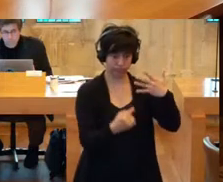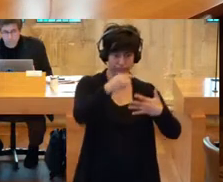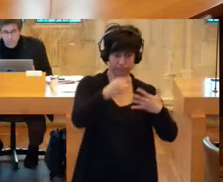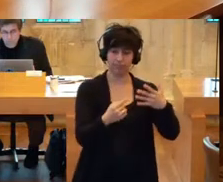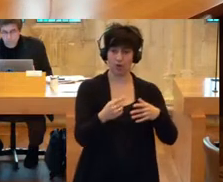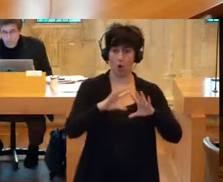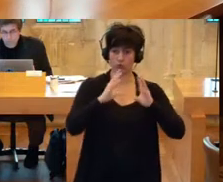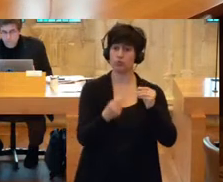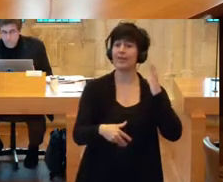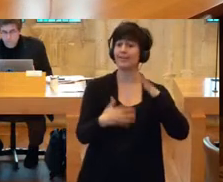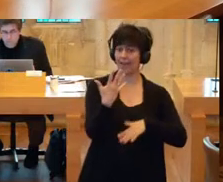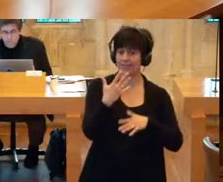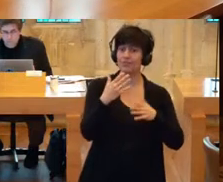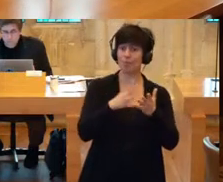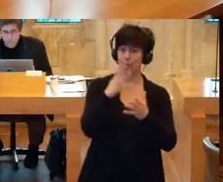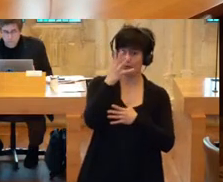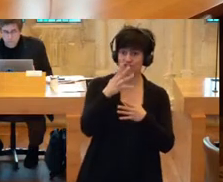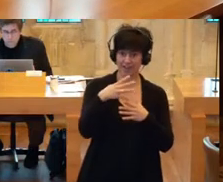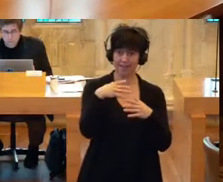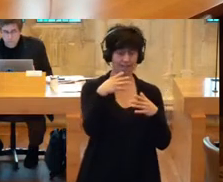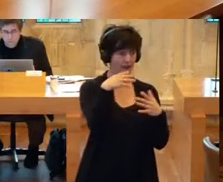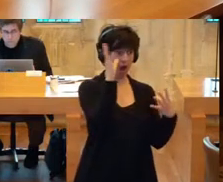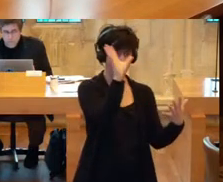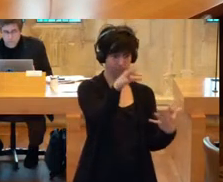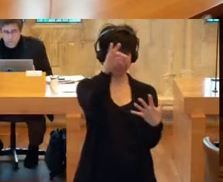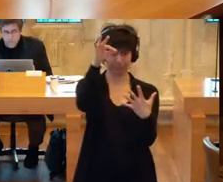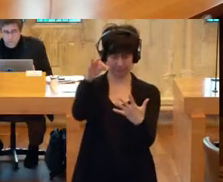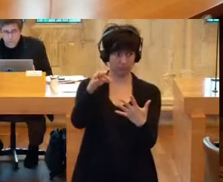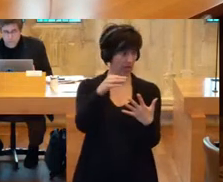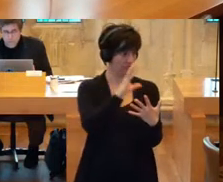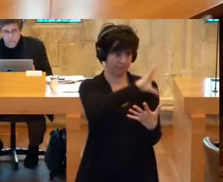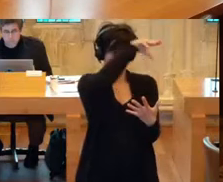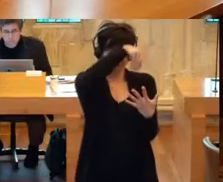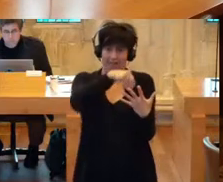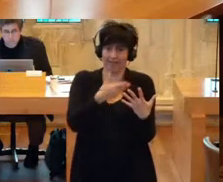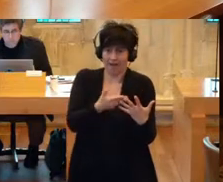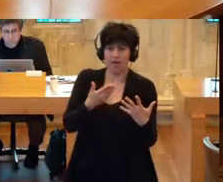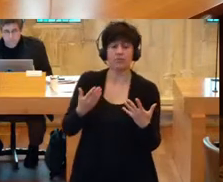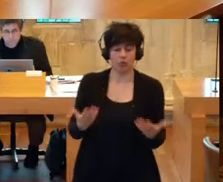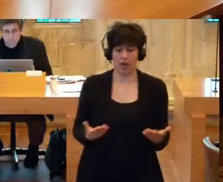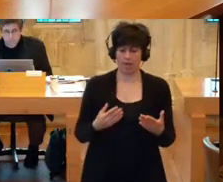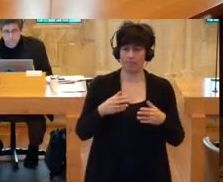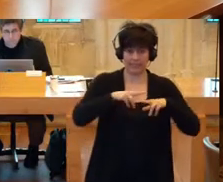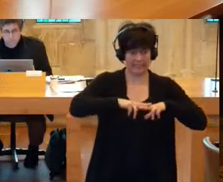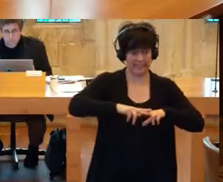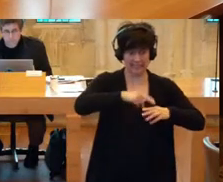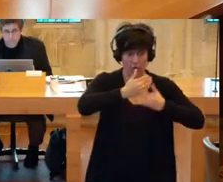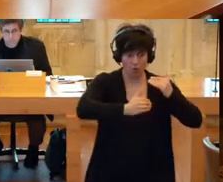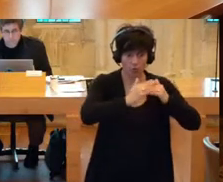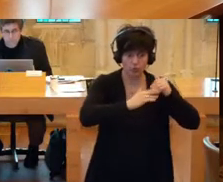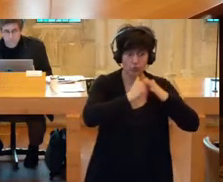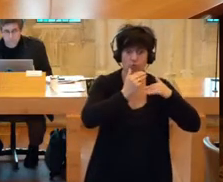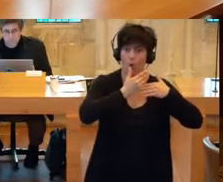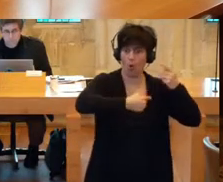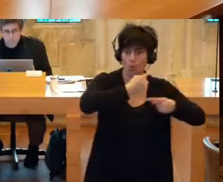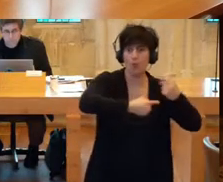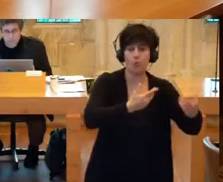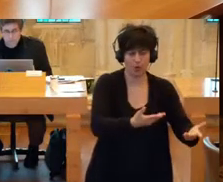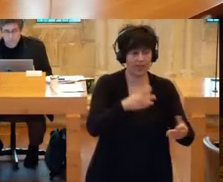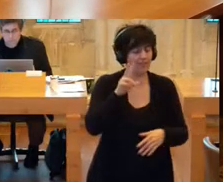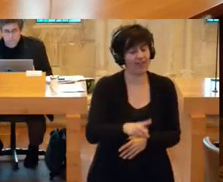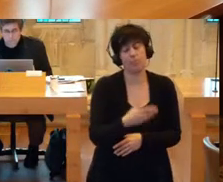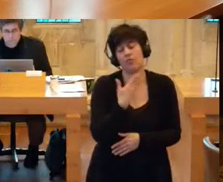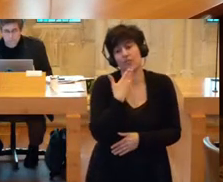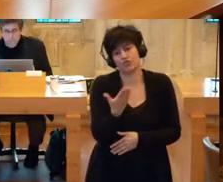des 15 projets des budgets participatifs. Ça va être, puisqu'il est en cours là, de réalisation, honnêtement, ça va être